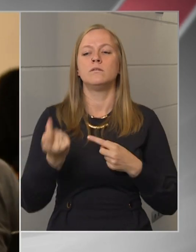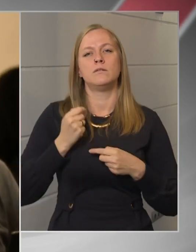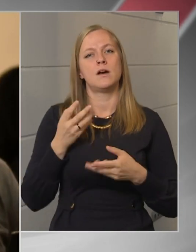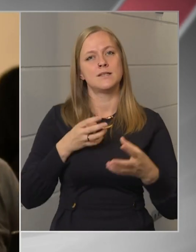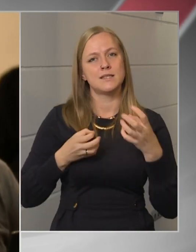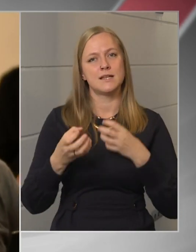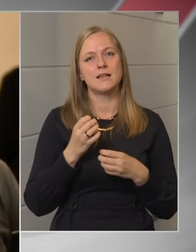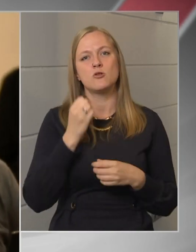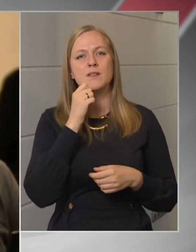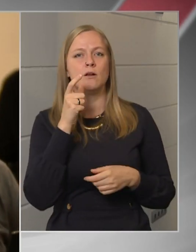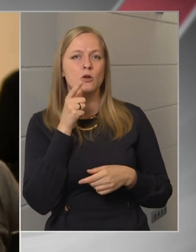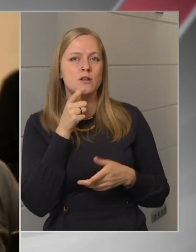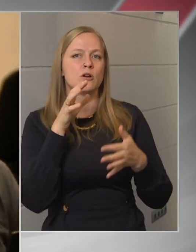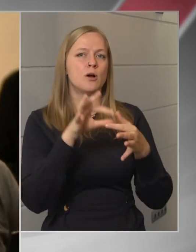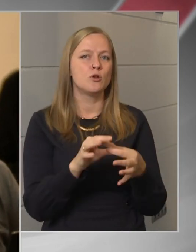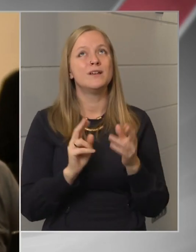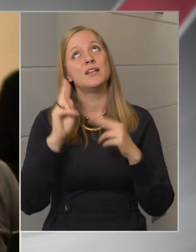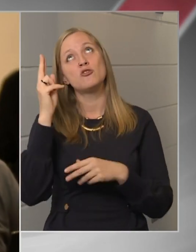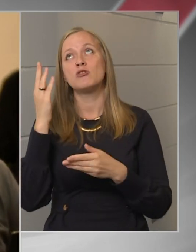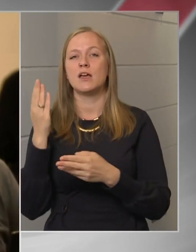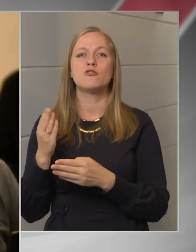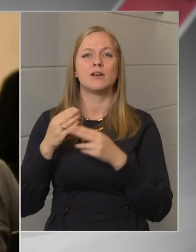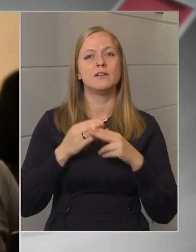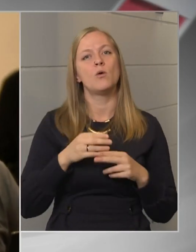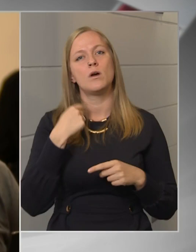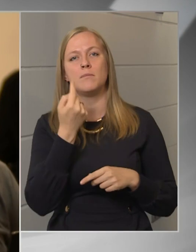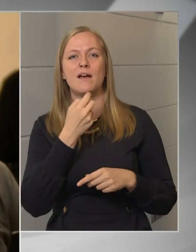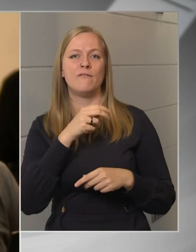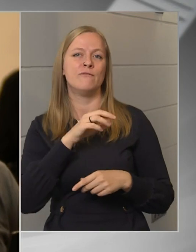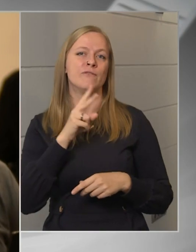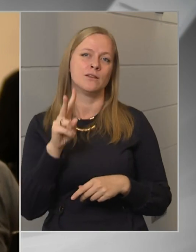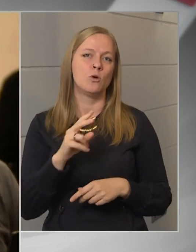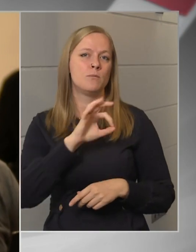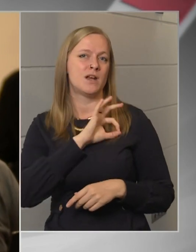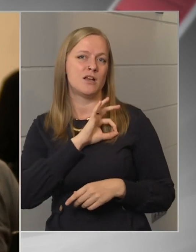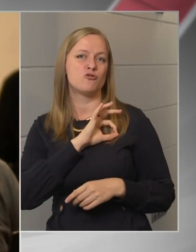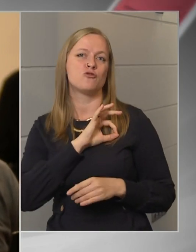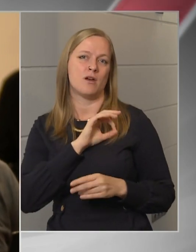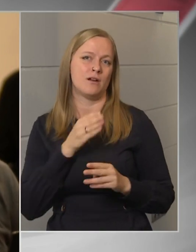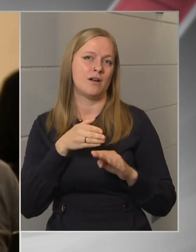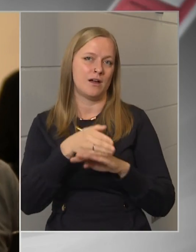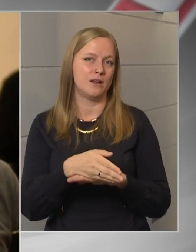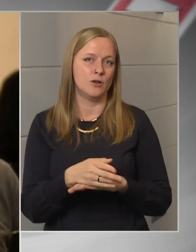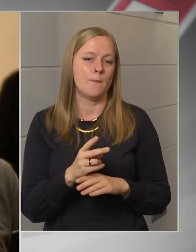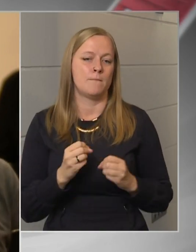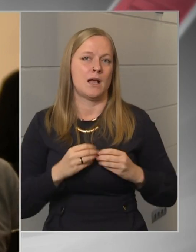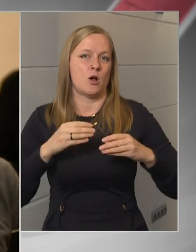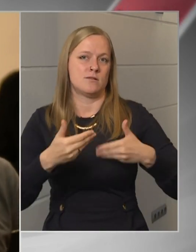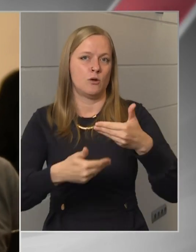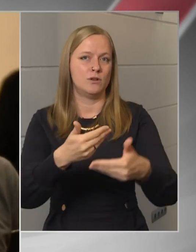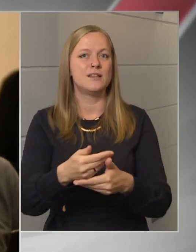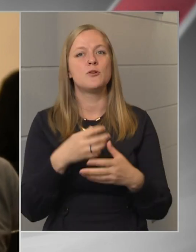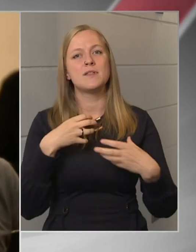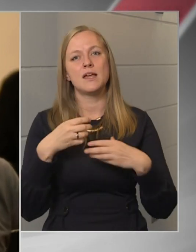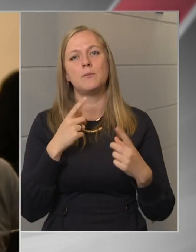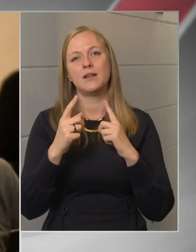többször hivatkozott arra, ahogy Isten segedelmével Orbán Viktor barátságának köszönhetően is, és meggazdagodhatat, és ebben szerepet